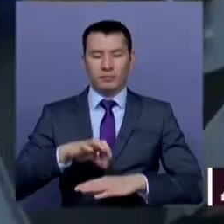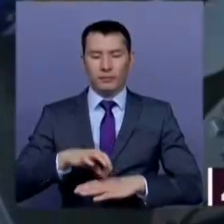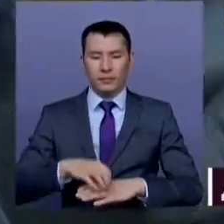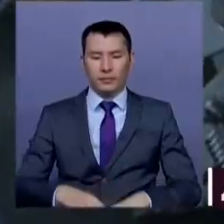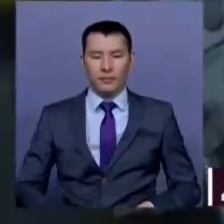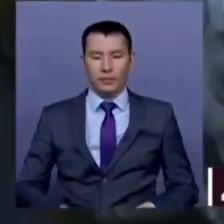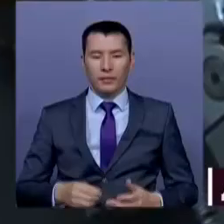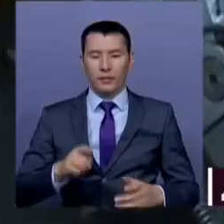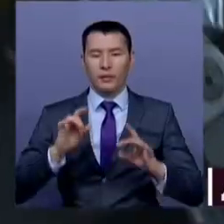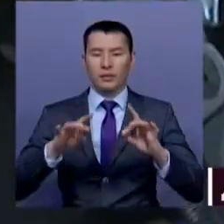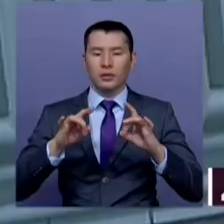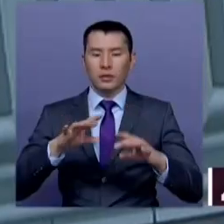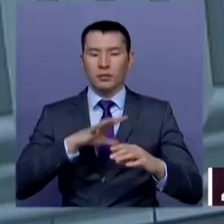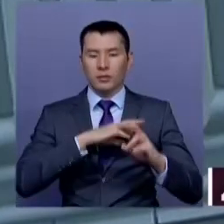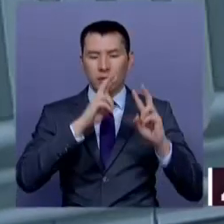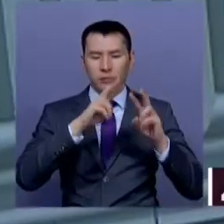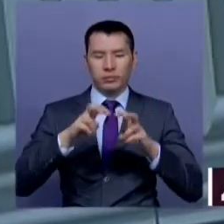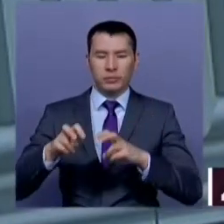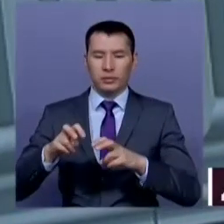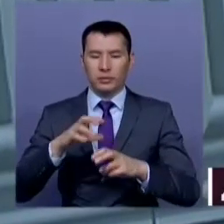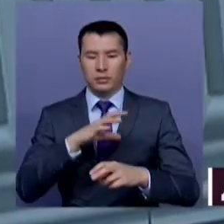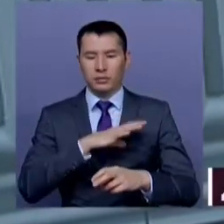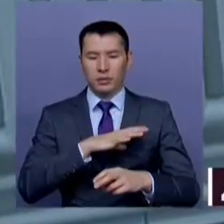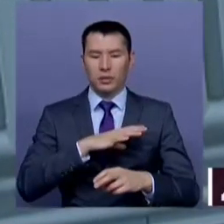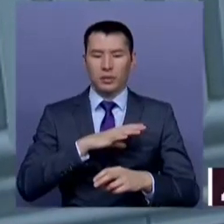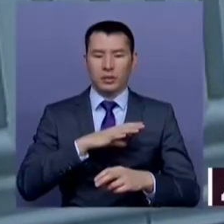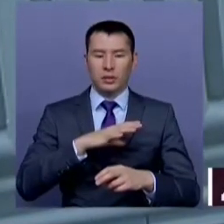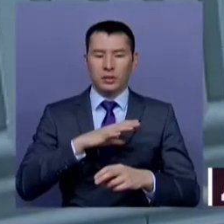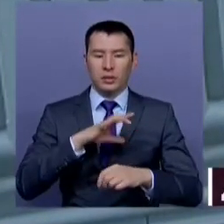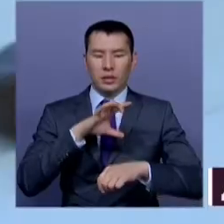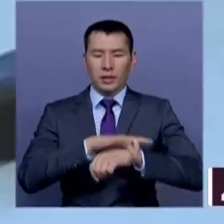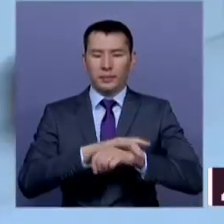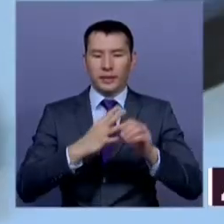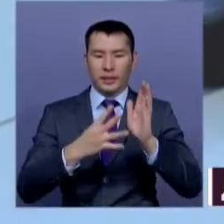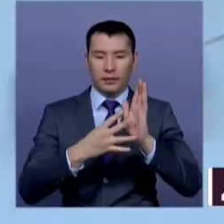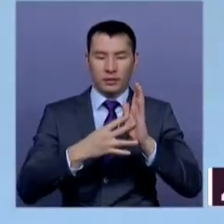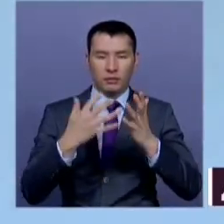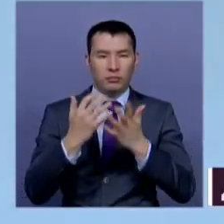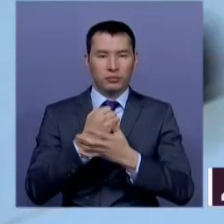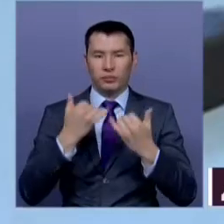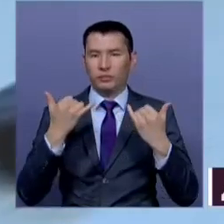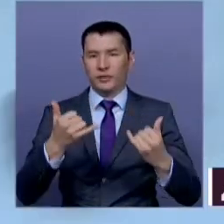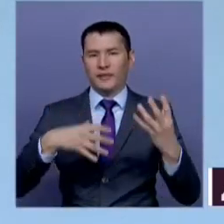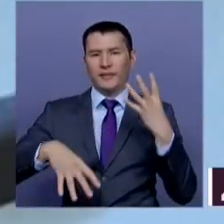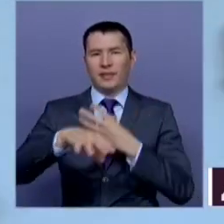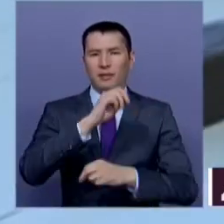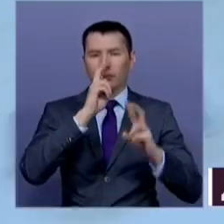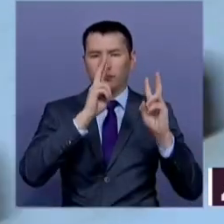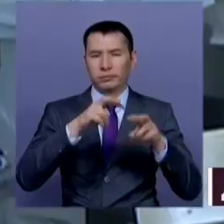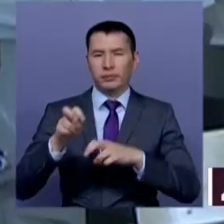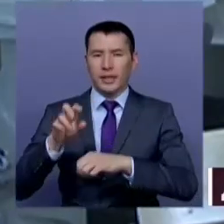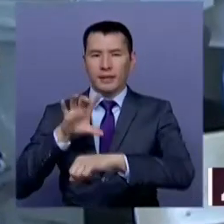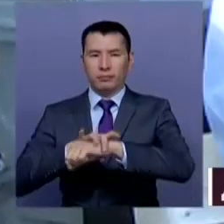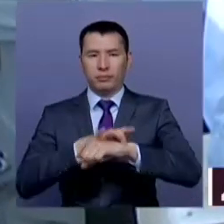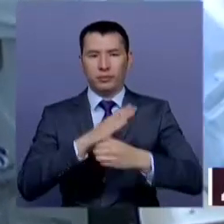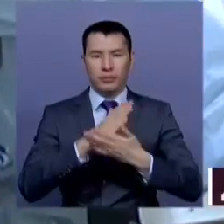Бекшин. Он сообщил, что проверка персонала была инициирована после обнаружения 9 инфицированных работников предприятия. Все они сейчас находятся